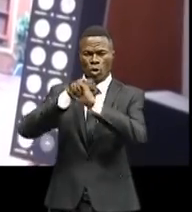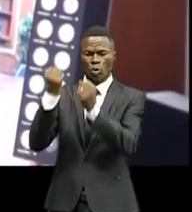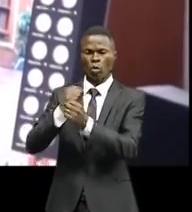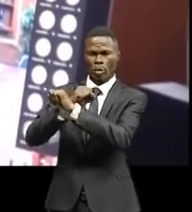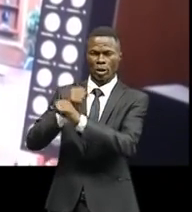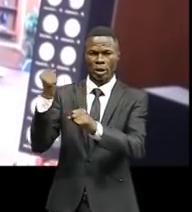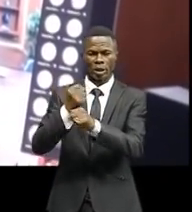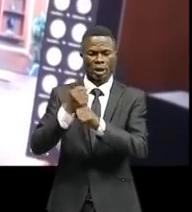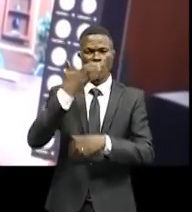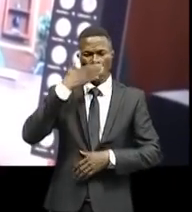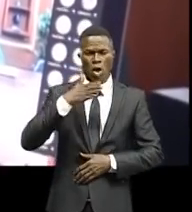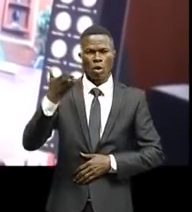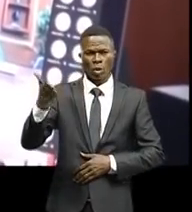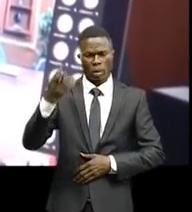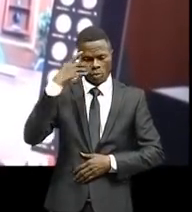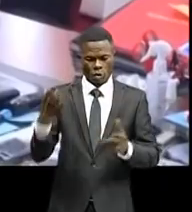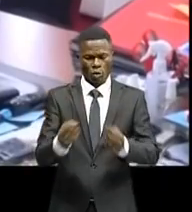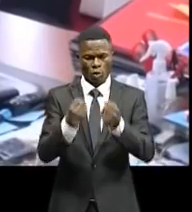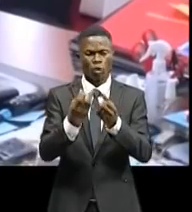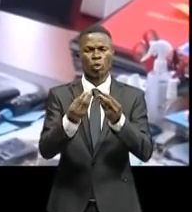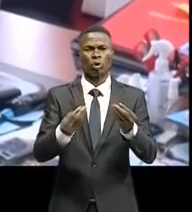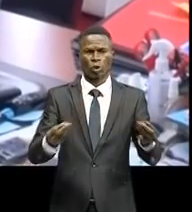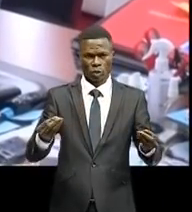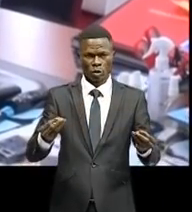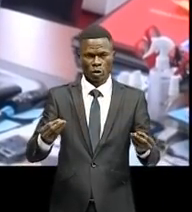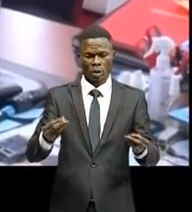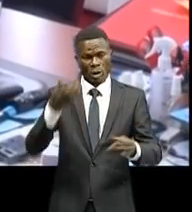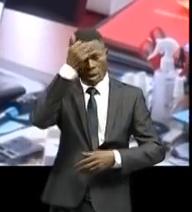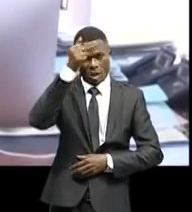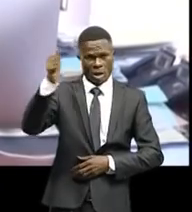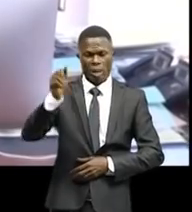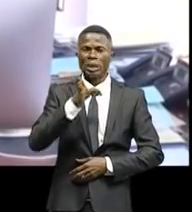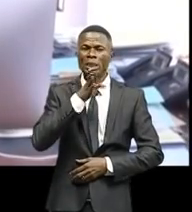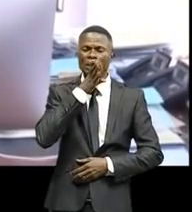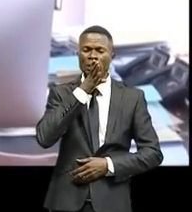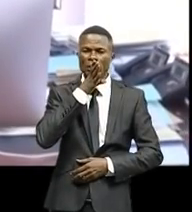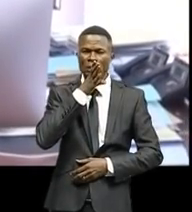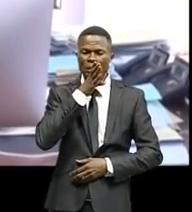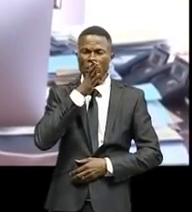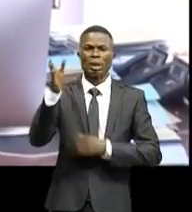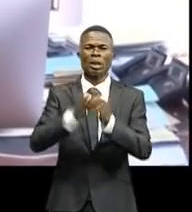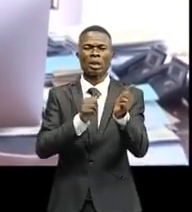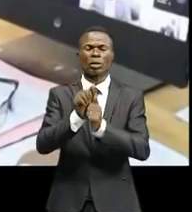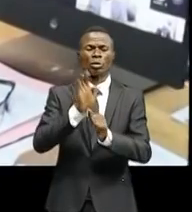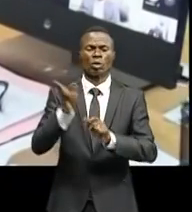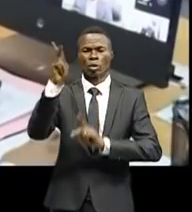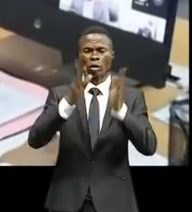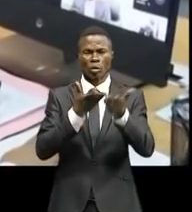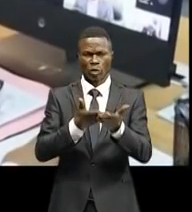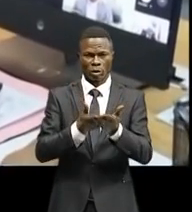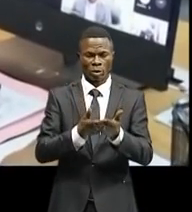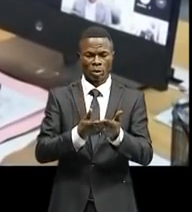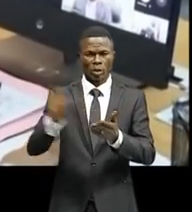de professionnels de santé pour trouver une issue à la grève qui a trop duré et qui préjudicie la population.